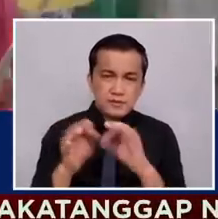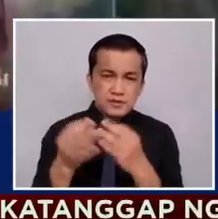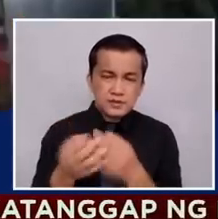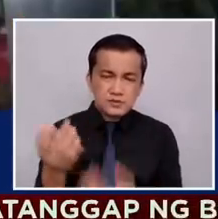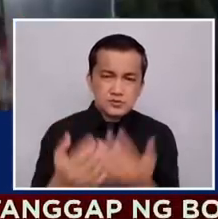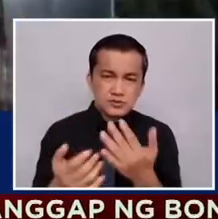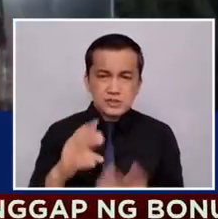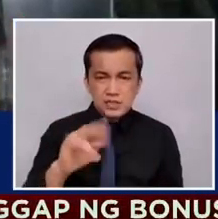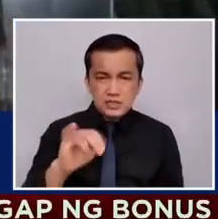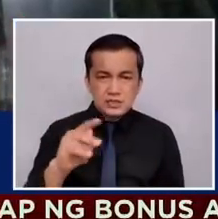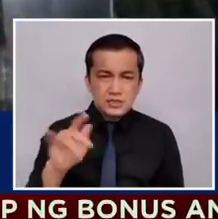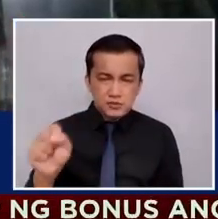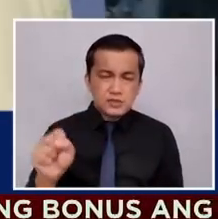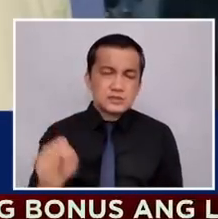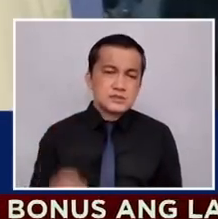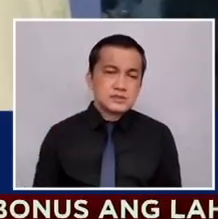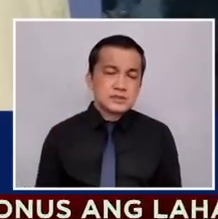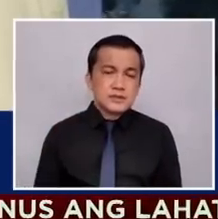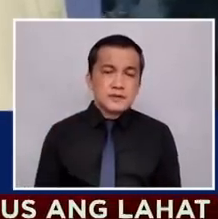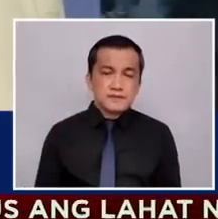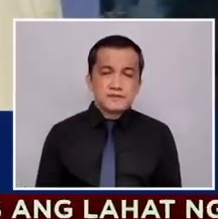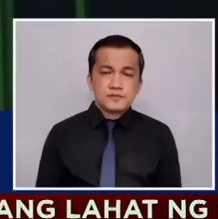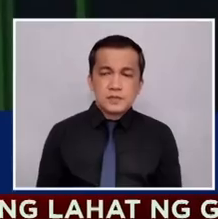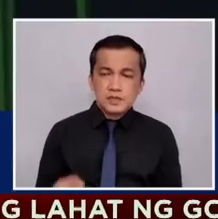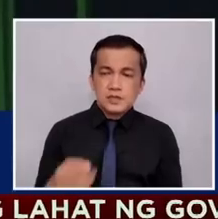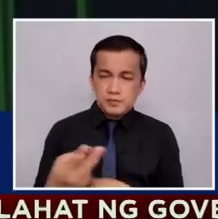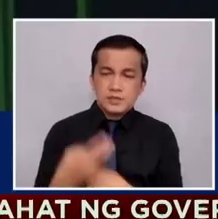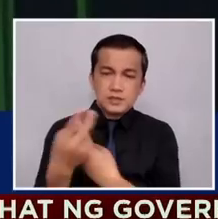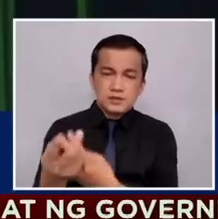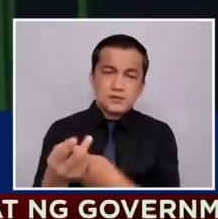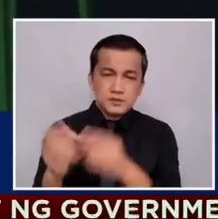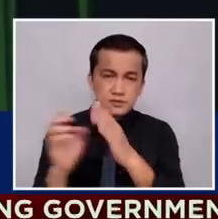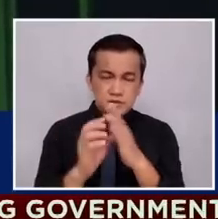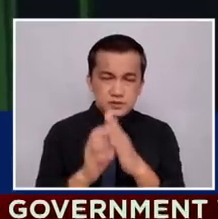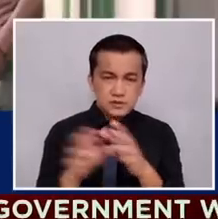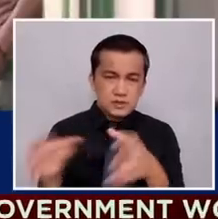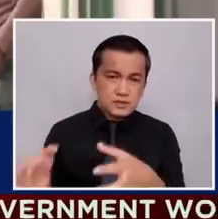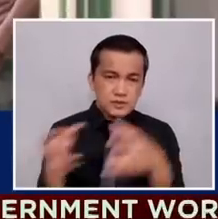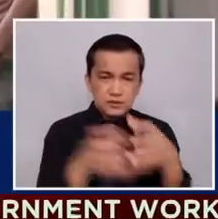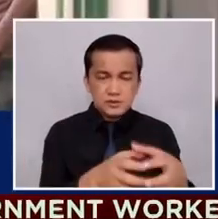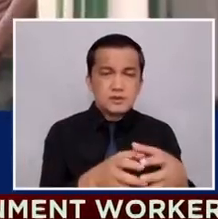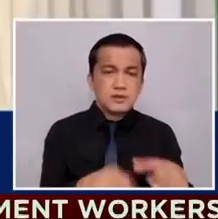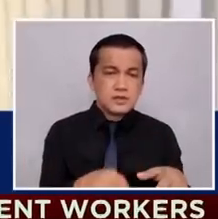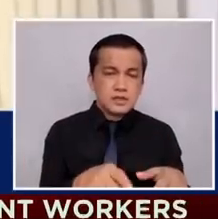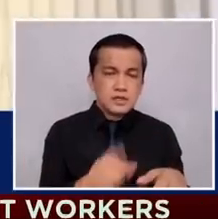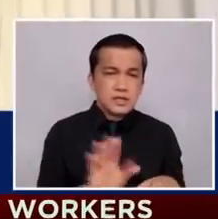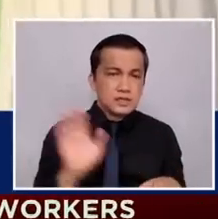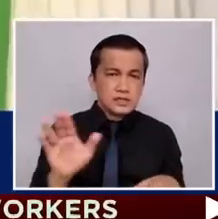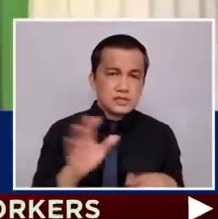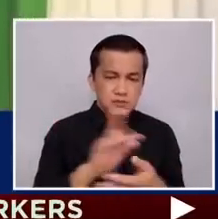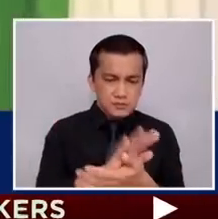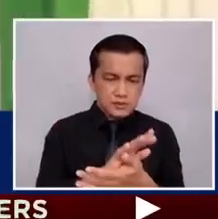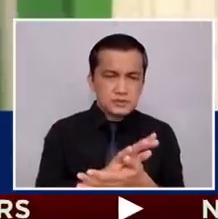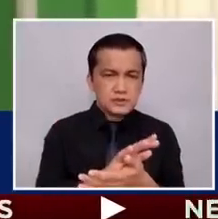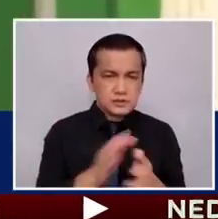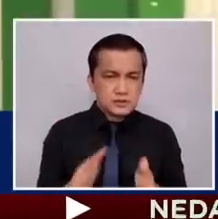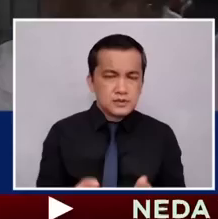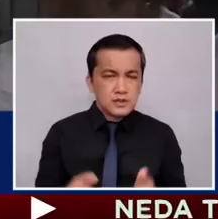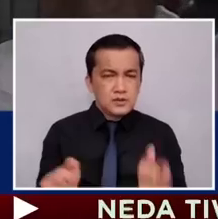Navotas. Ipinagamit na muna ng lungsod bilang evacuation center ang kanilang COVID-19